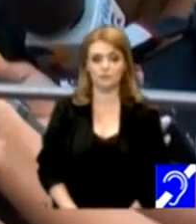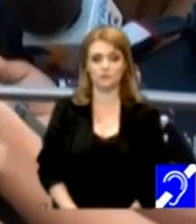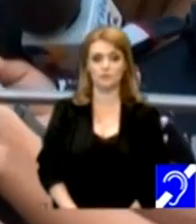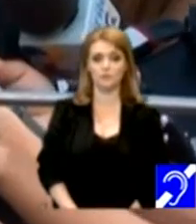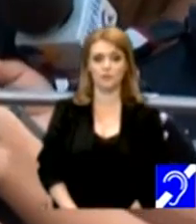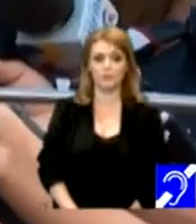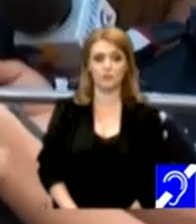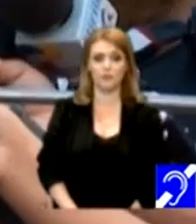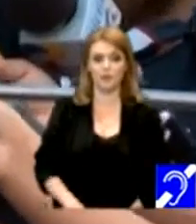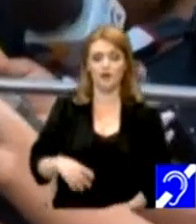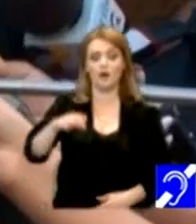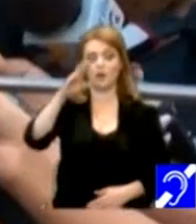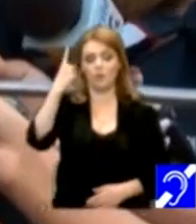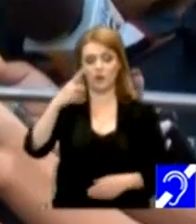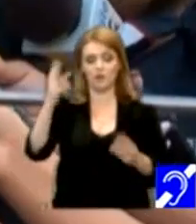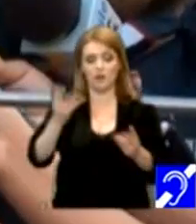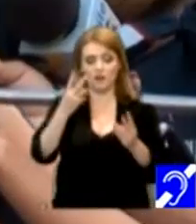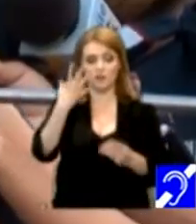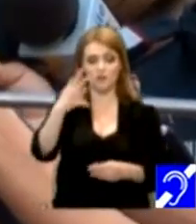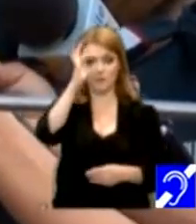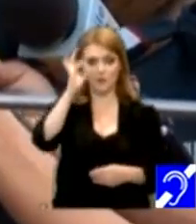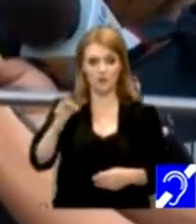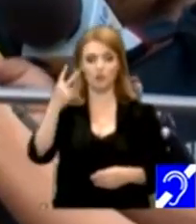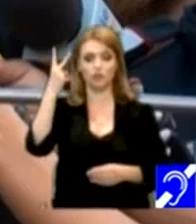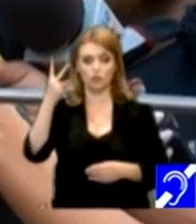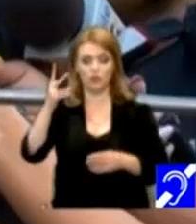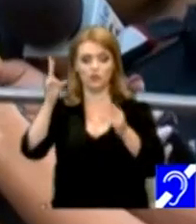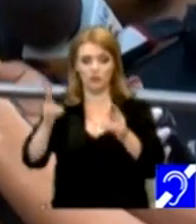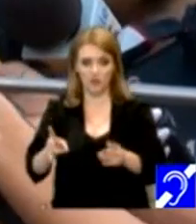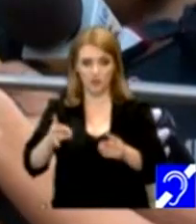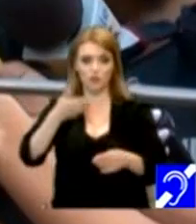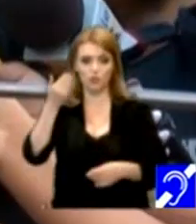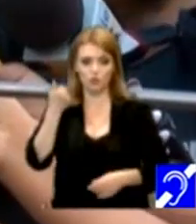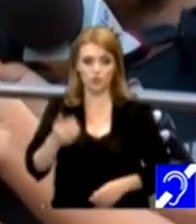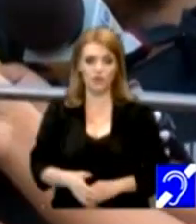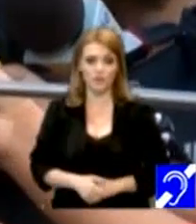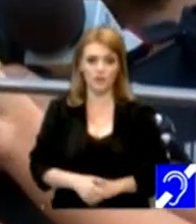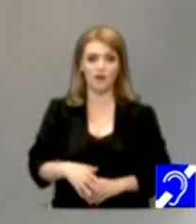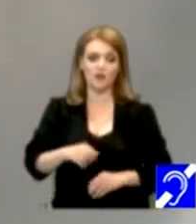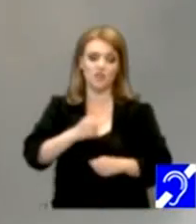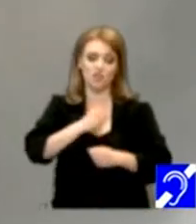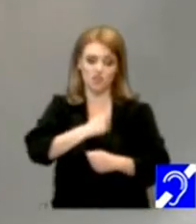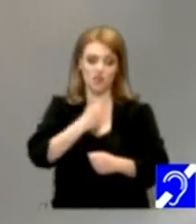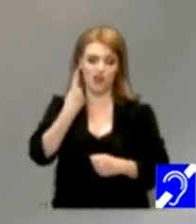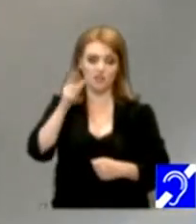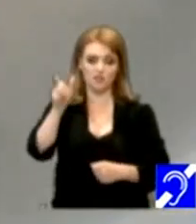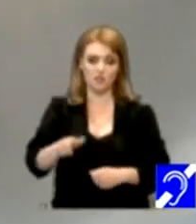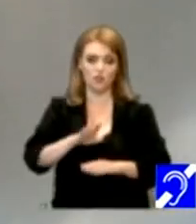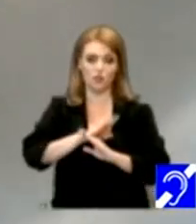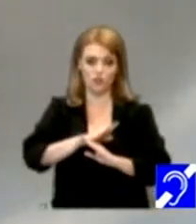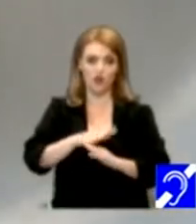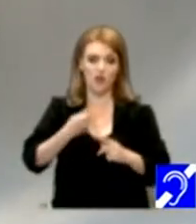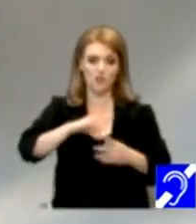Un ars 25%, 2 răniți ușor și, din păcate, un decedat. Deci asta